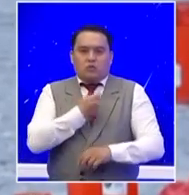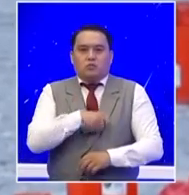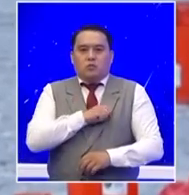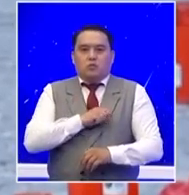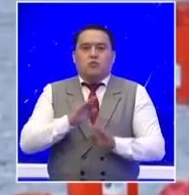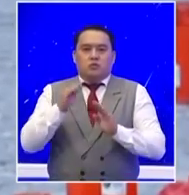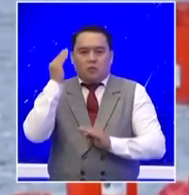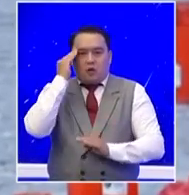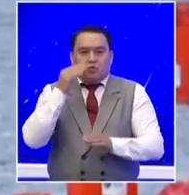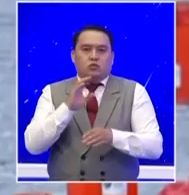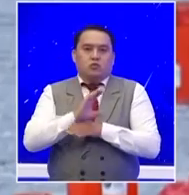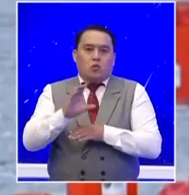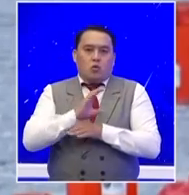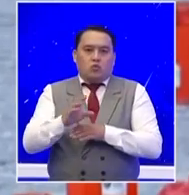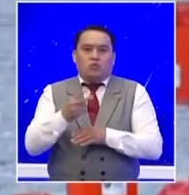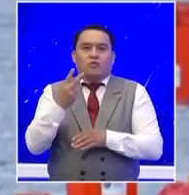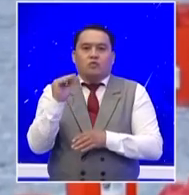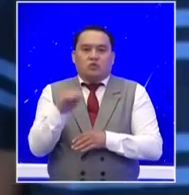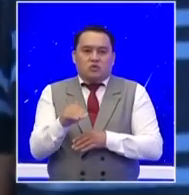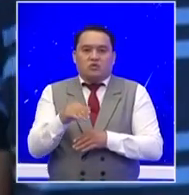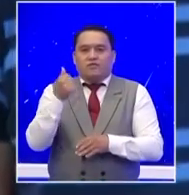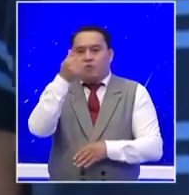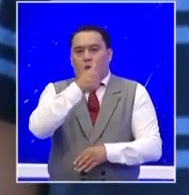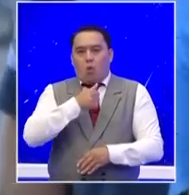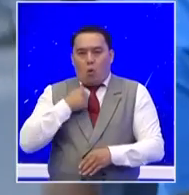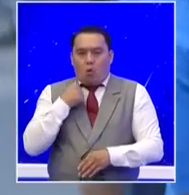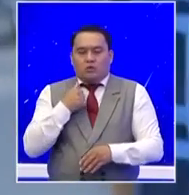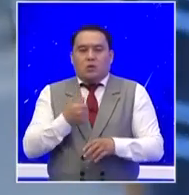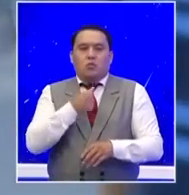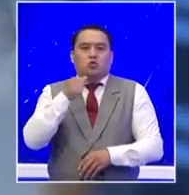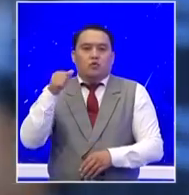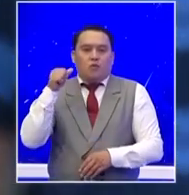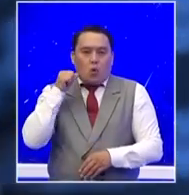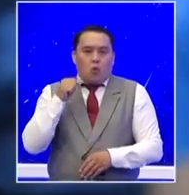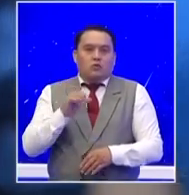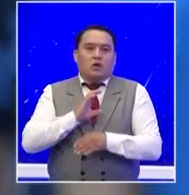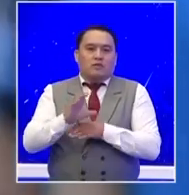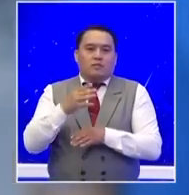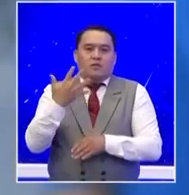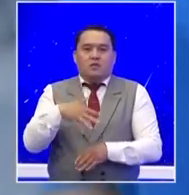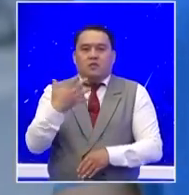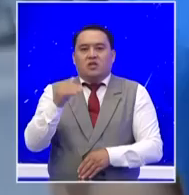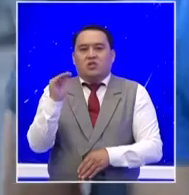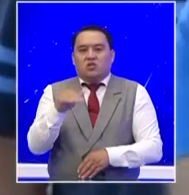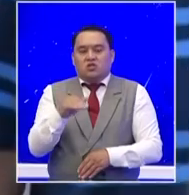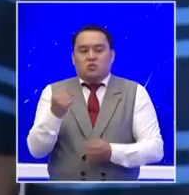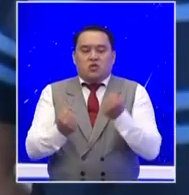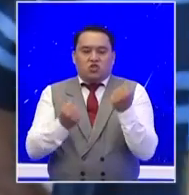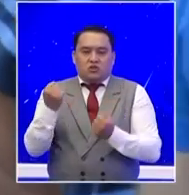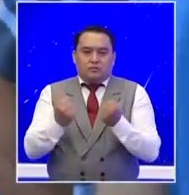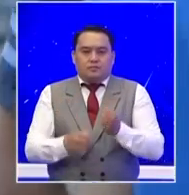способен производить до 2000 автомобилей в год. При этом за прошлый год с его конвейера сошли около 55 тысяч